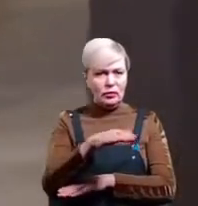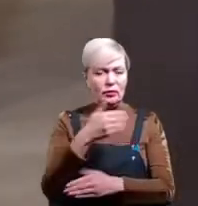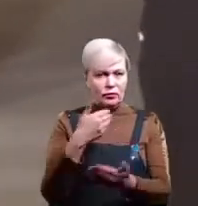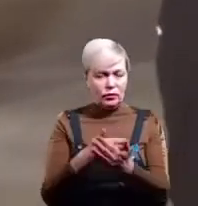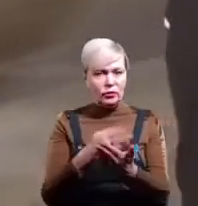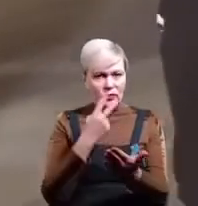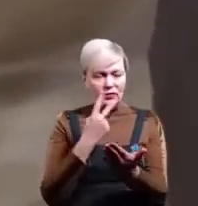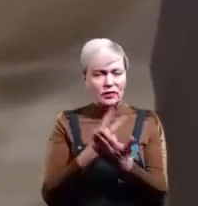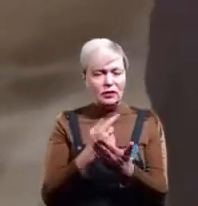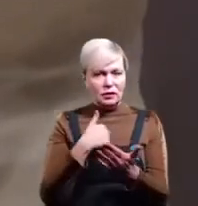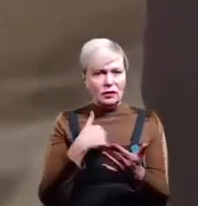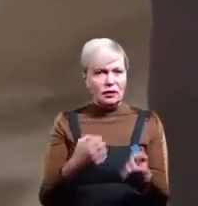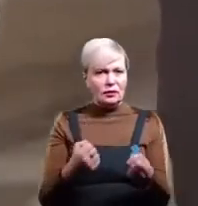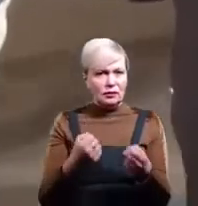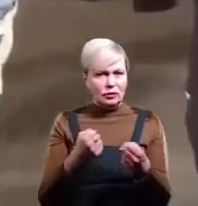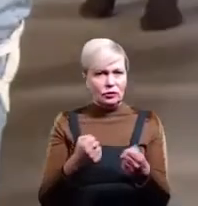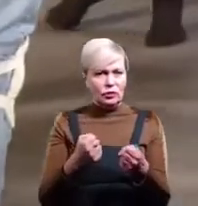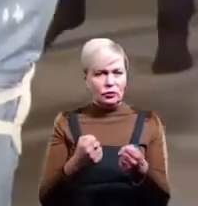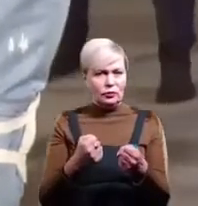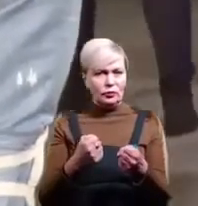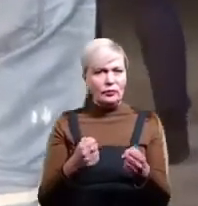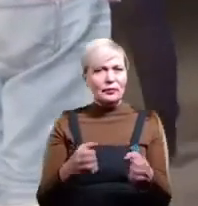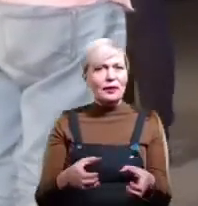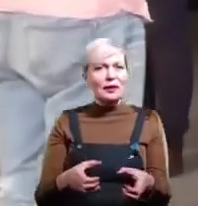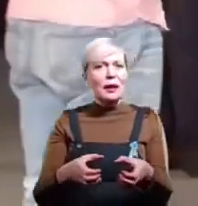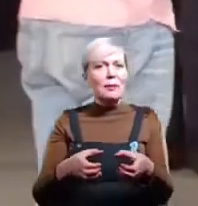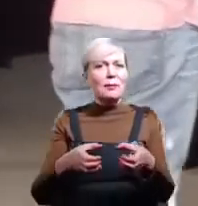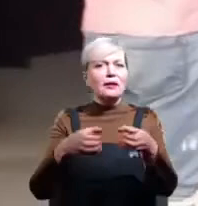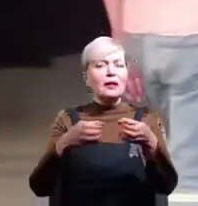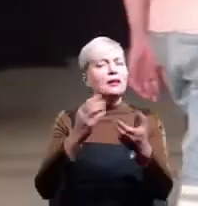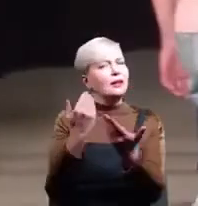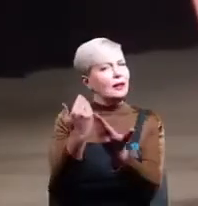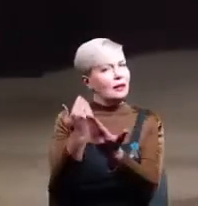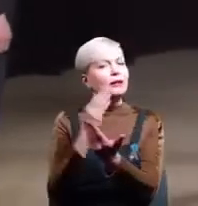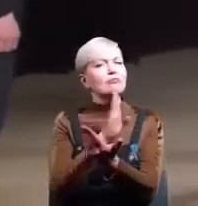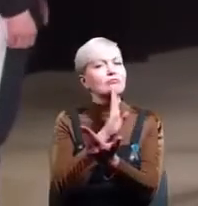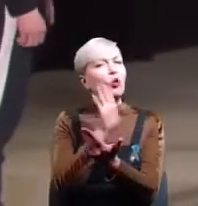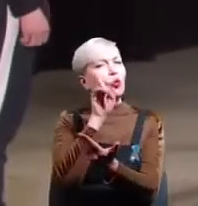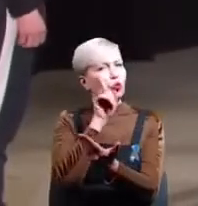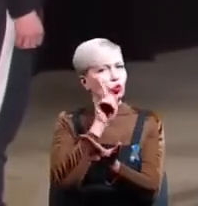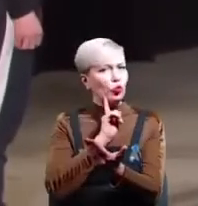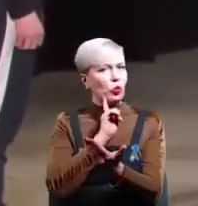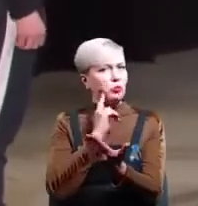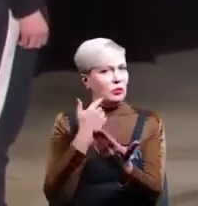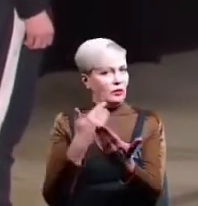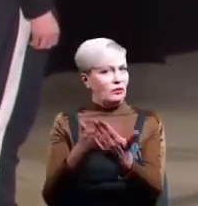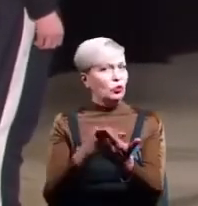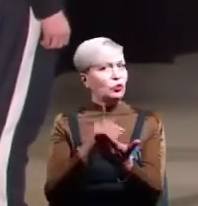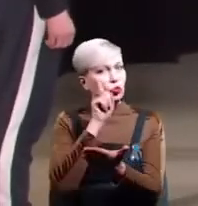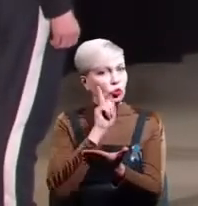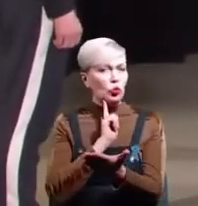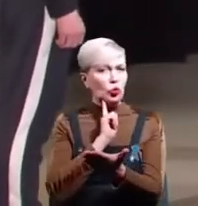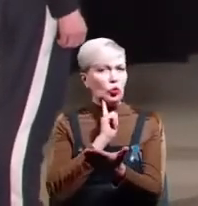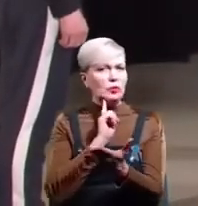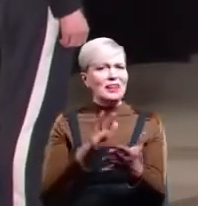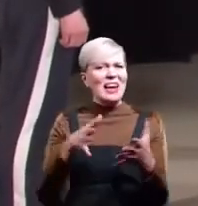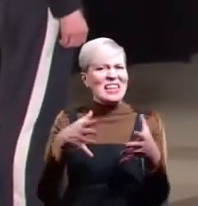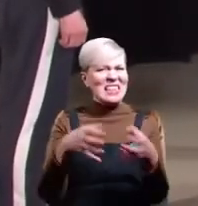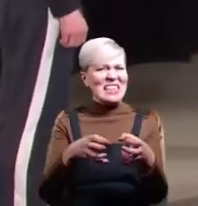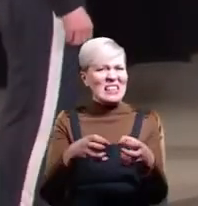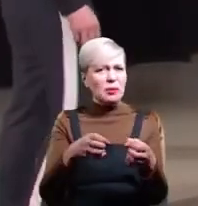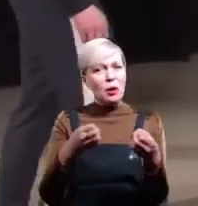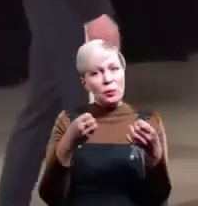держу. И колен. И я поднимаю. И ей удобно. Ей так удобно. Я не сжимаю, я просто держу.